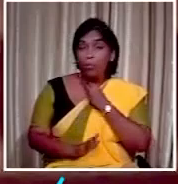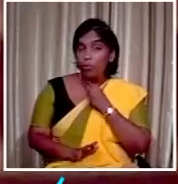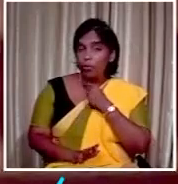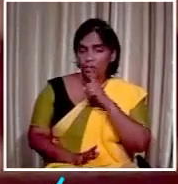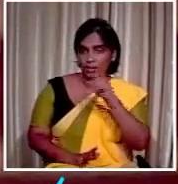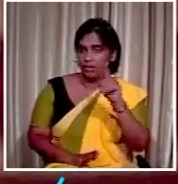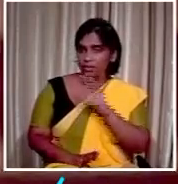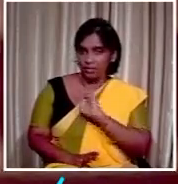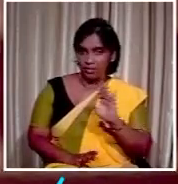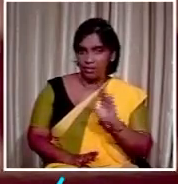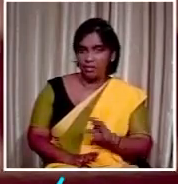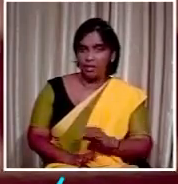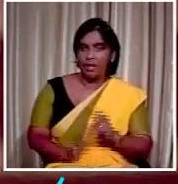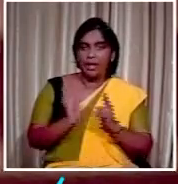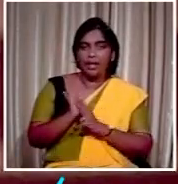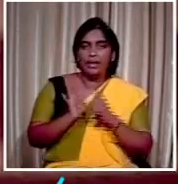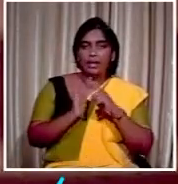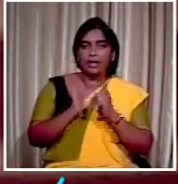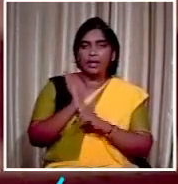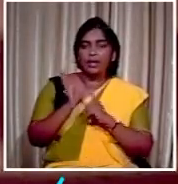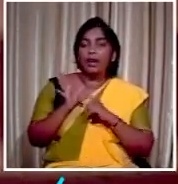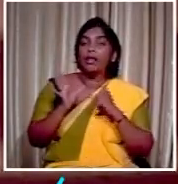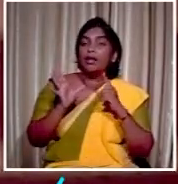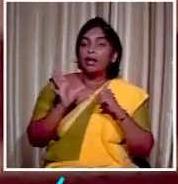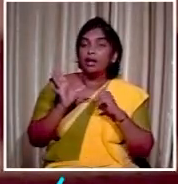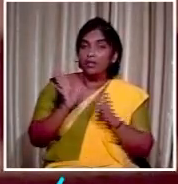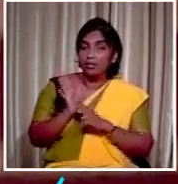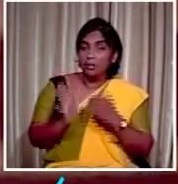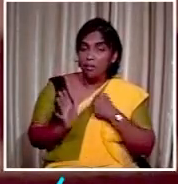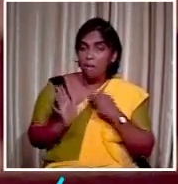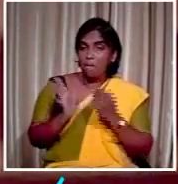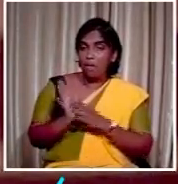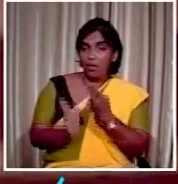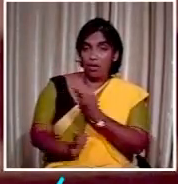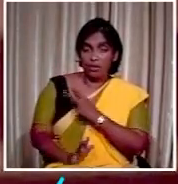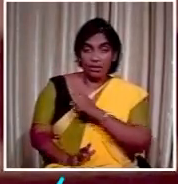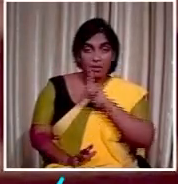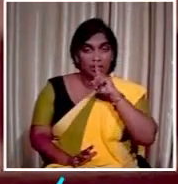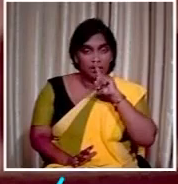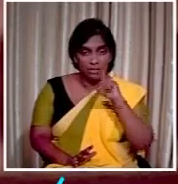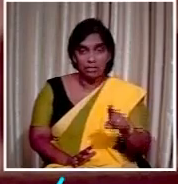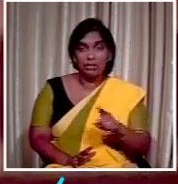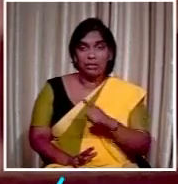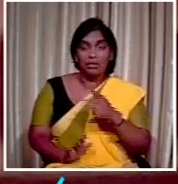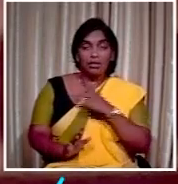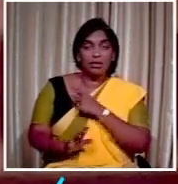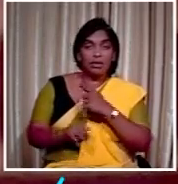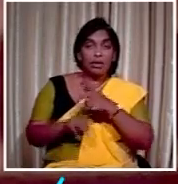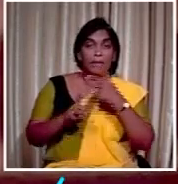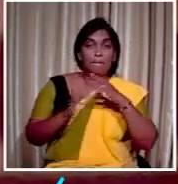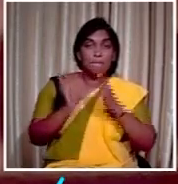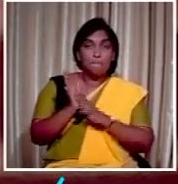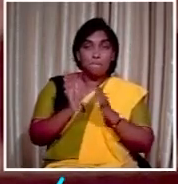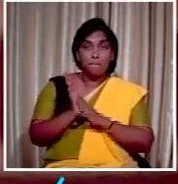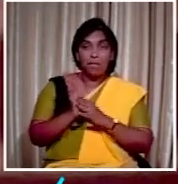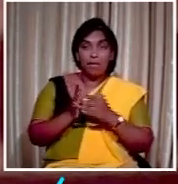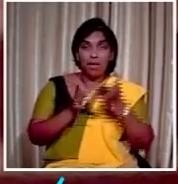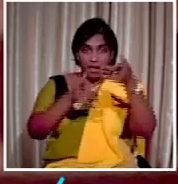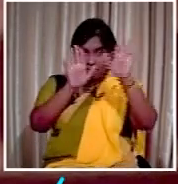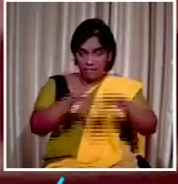එපා නිලන්ත ජයවර්ධන ගැන මමයි මනුෂයයි කියනකොට විවාද රාමු මහින්දානන්ද මැතිතුමා මෙතන